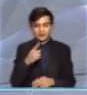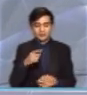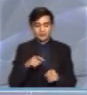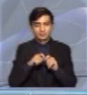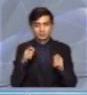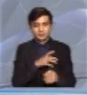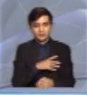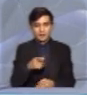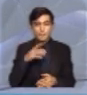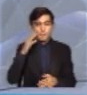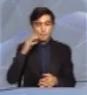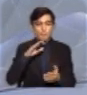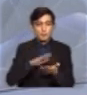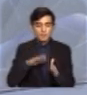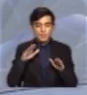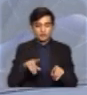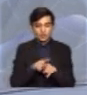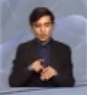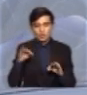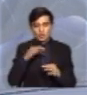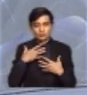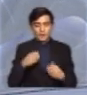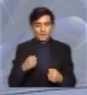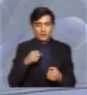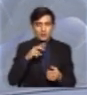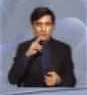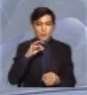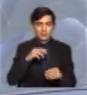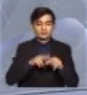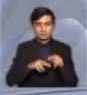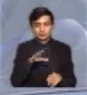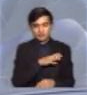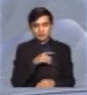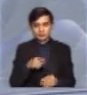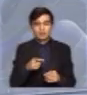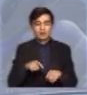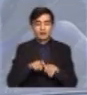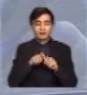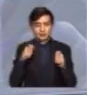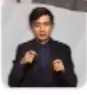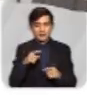что вместо запланированного оздоровительного комплекса рядом с их домами построят ритуальное агентство.